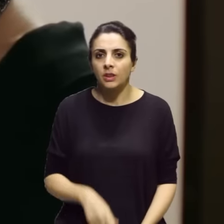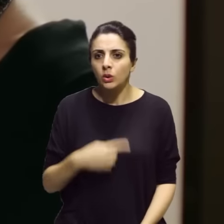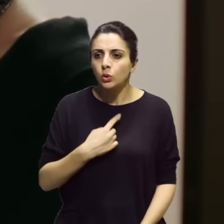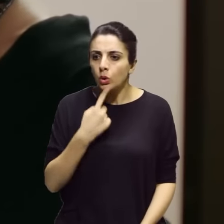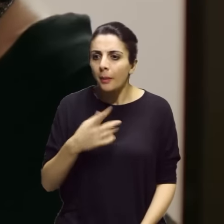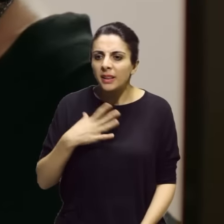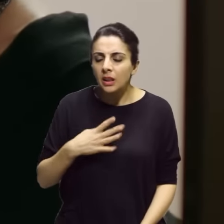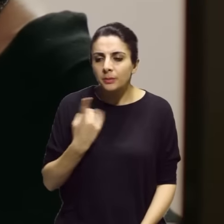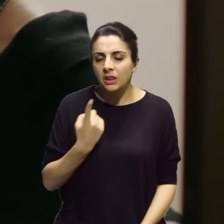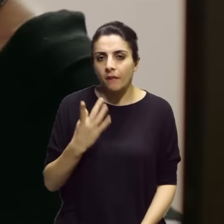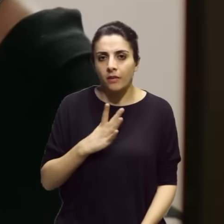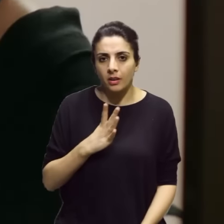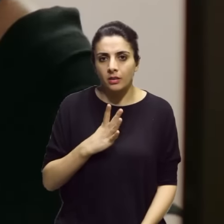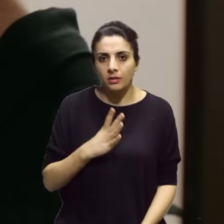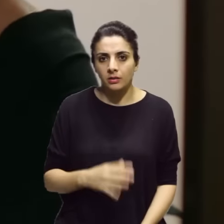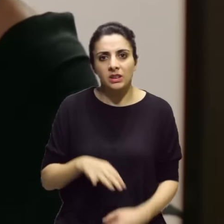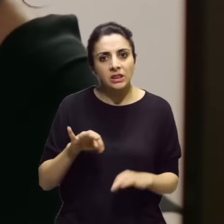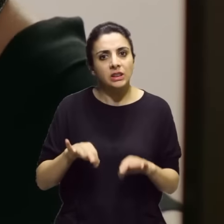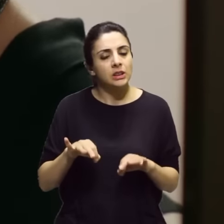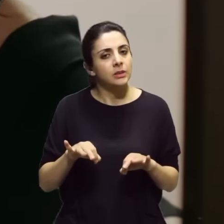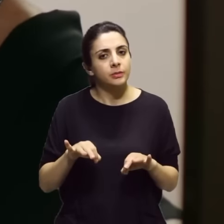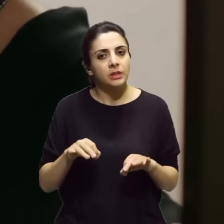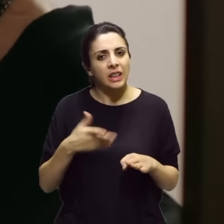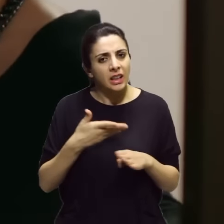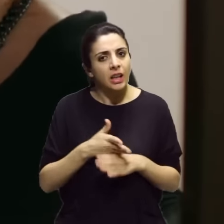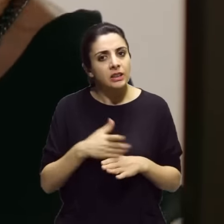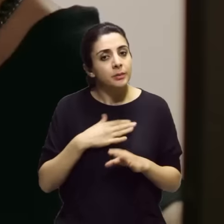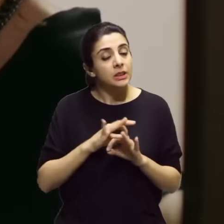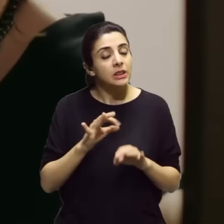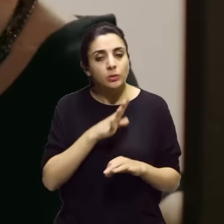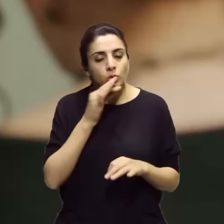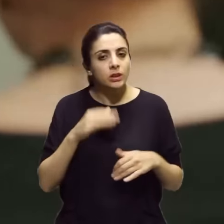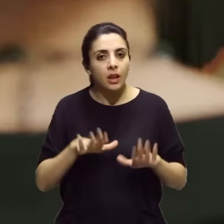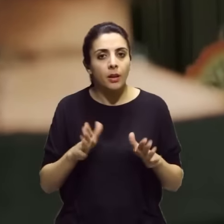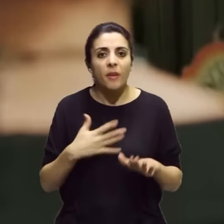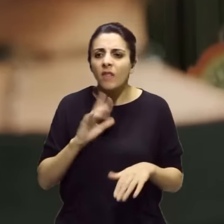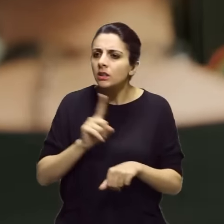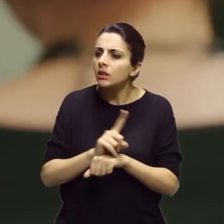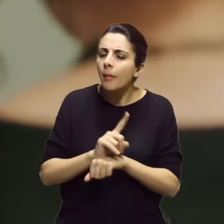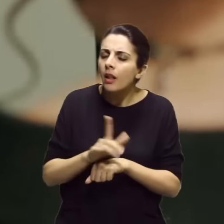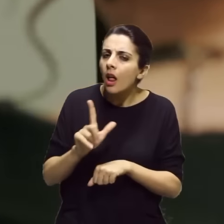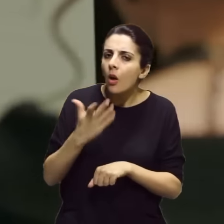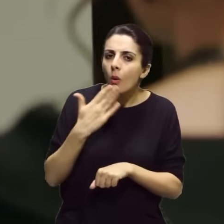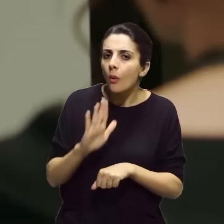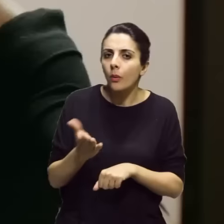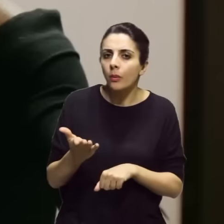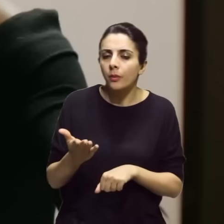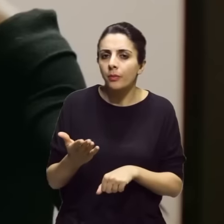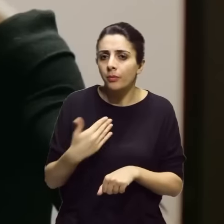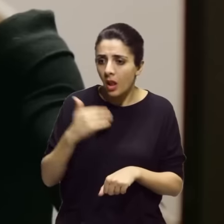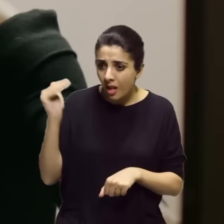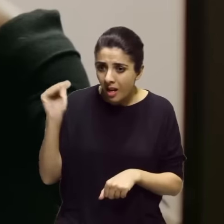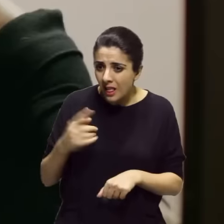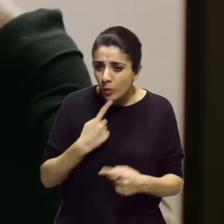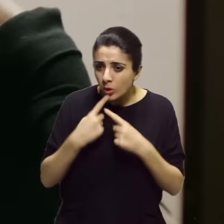Sana söylemek istediğim şeyler var. Şu anda gerçekten hiç sırası değil. Fazla vaktini almayacağım. Buraya